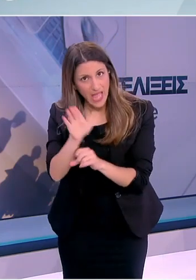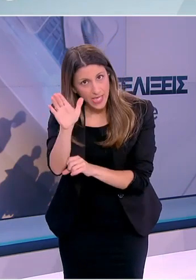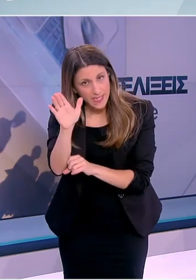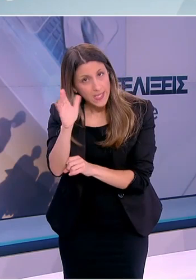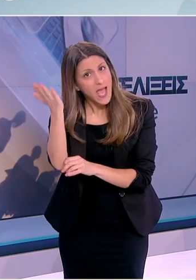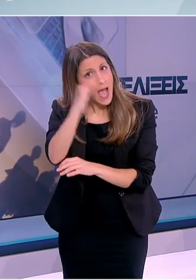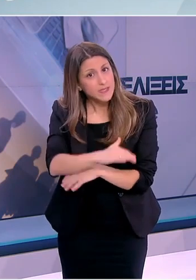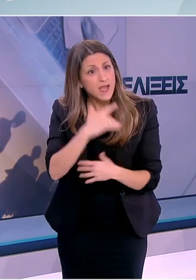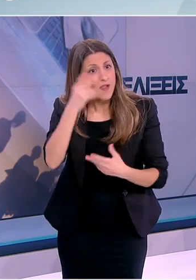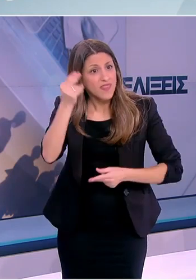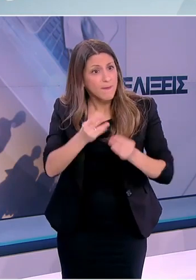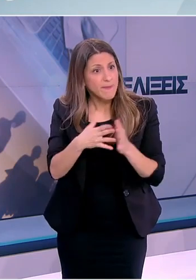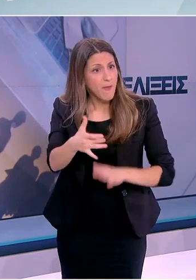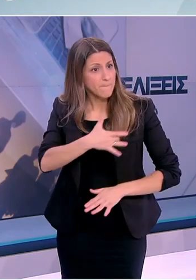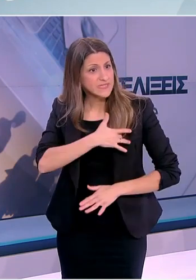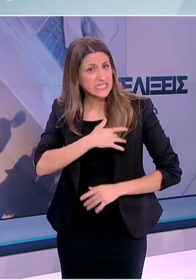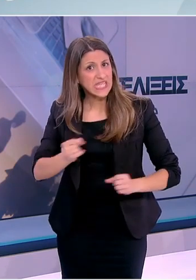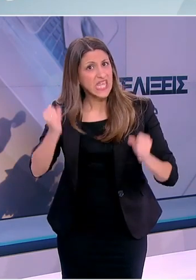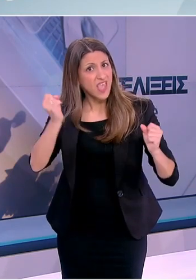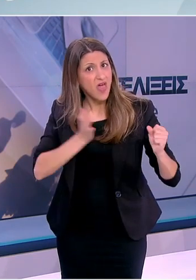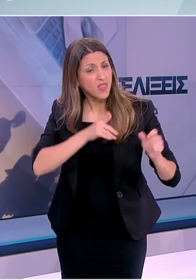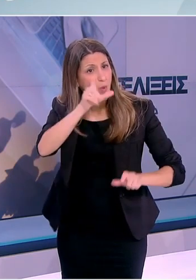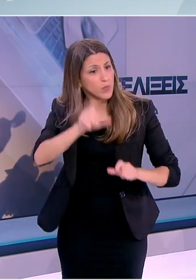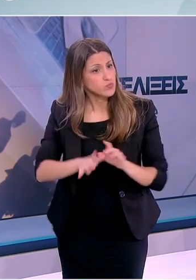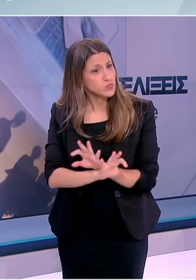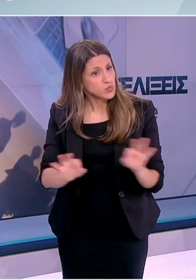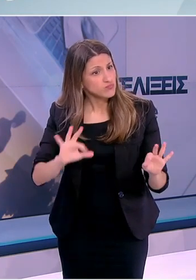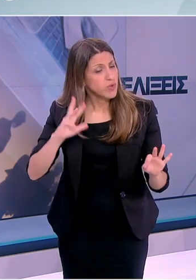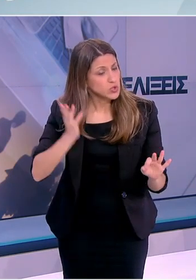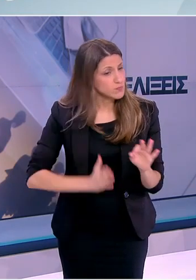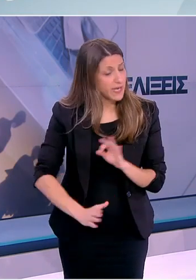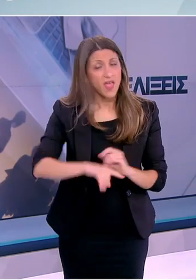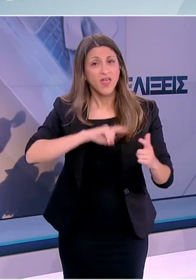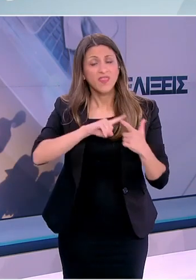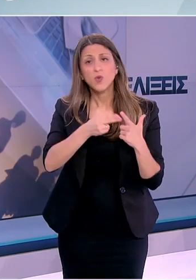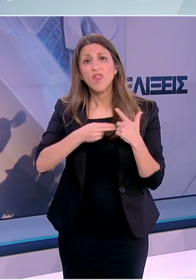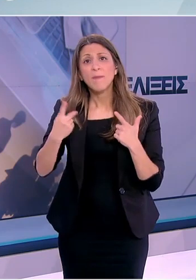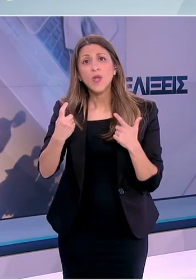σας προβληματίζει το γεγονός ότι δεν μπορεί να προσδιοριστεί η ανοσία στην κοινότητα?